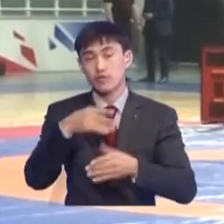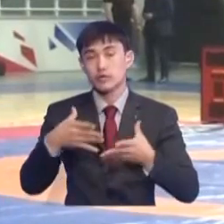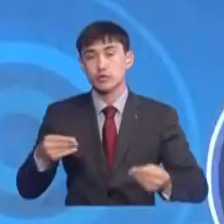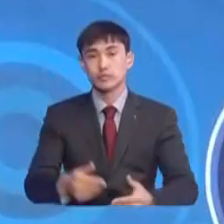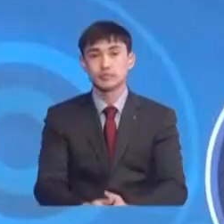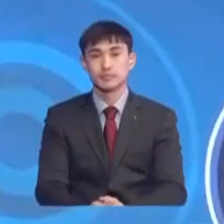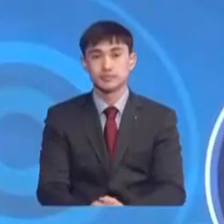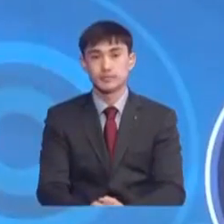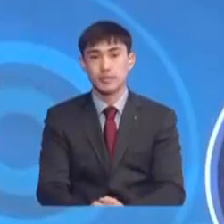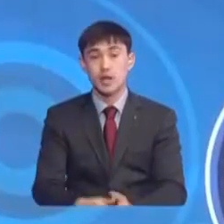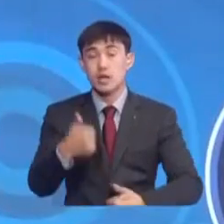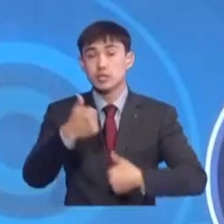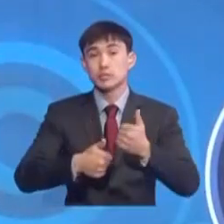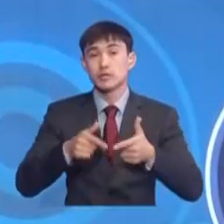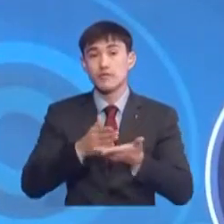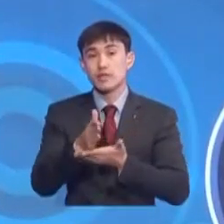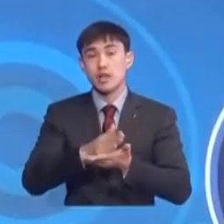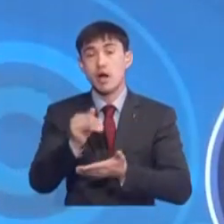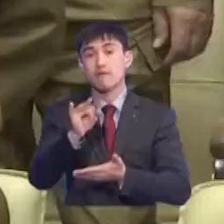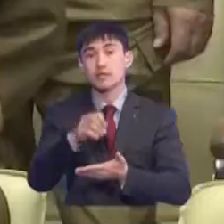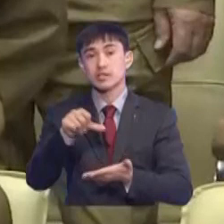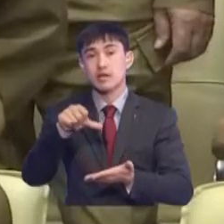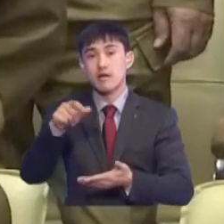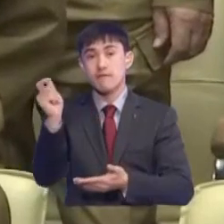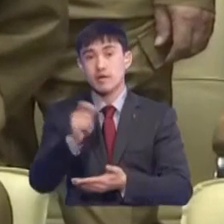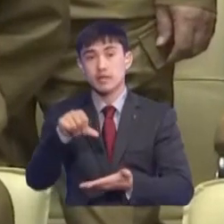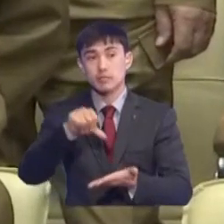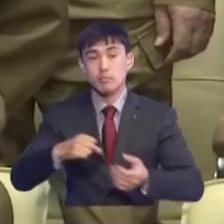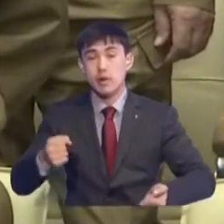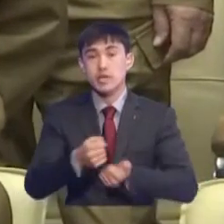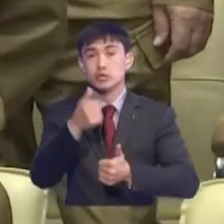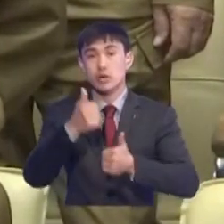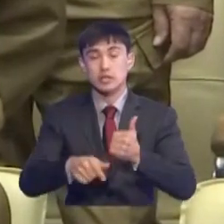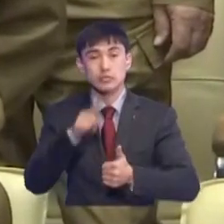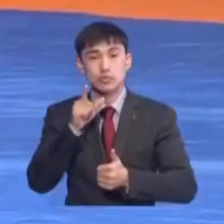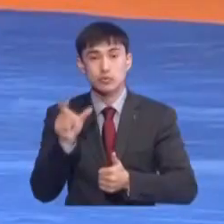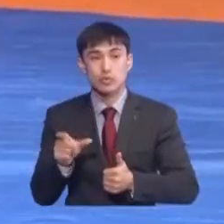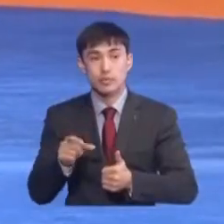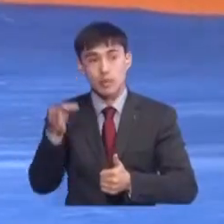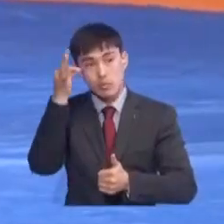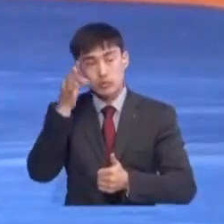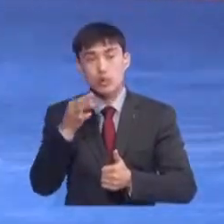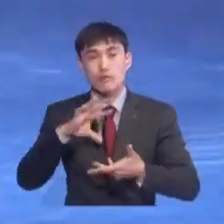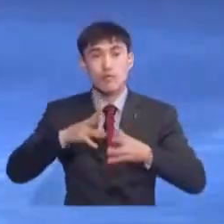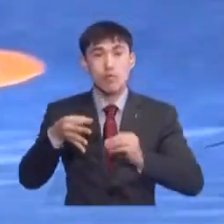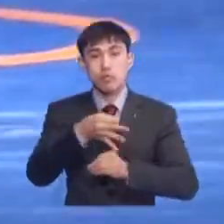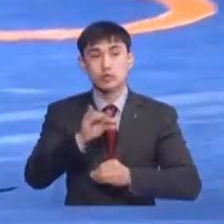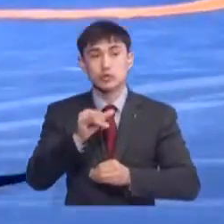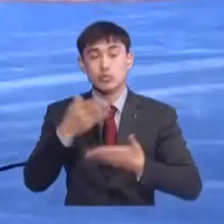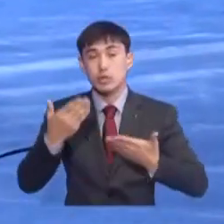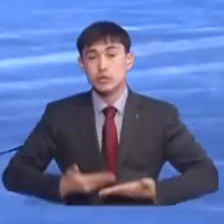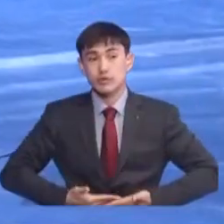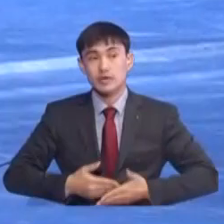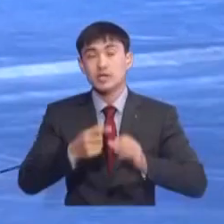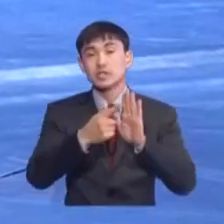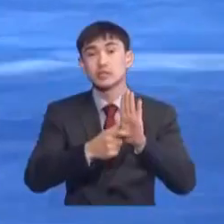весной чемпионат посетили и ветераны Афганской войны которые оказали поддержку каждому юнио напомним что всего в области тсу проживает